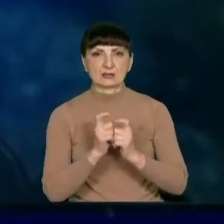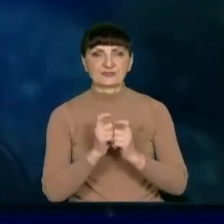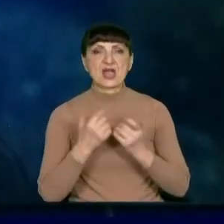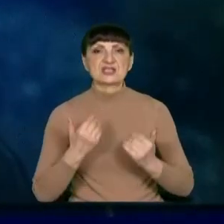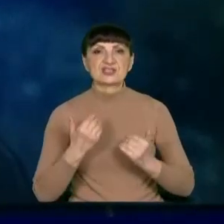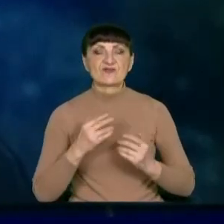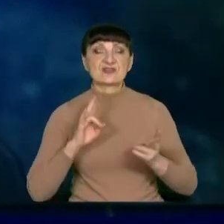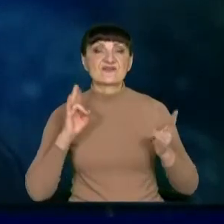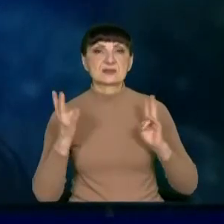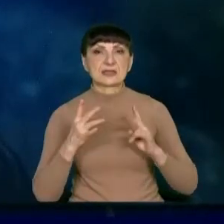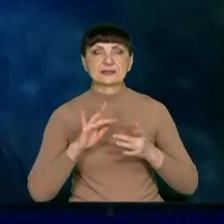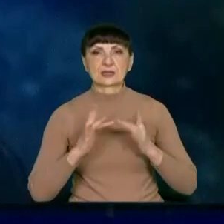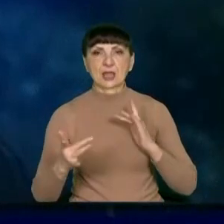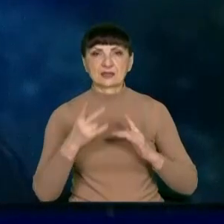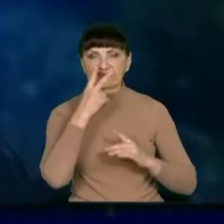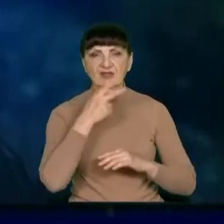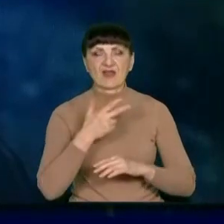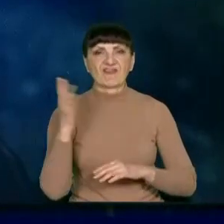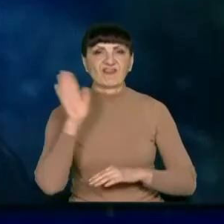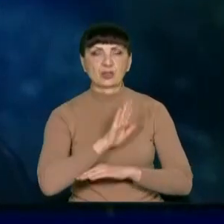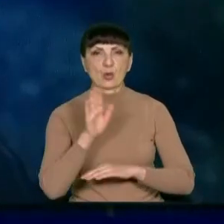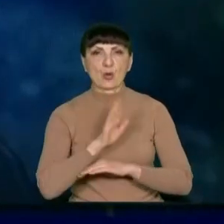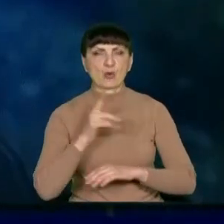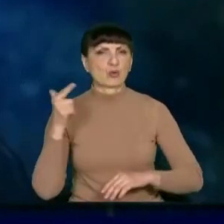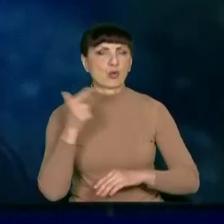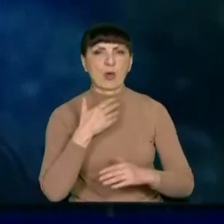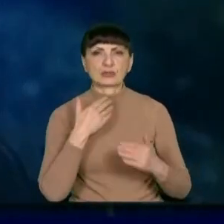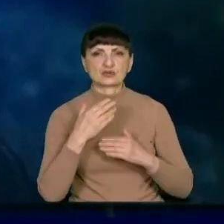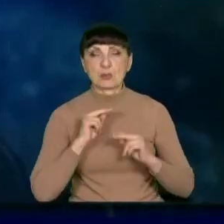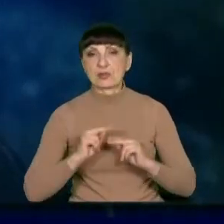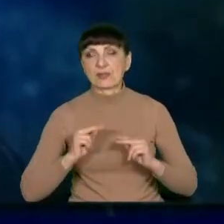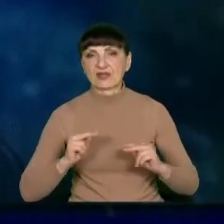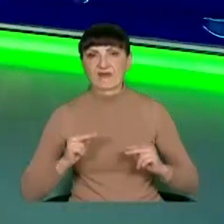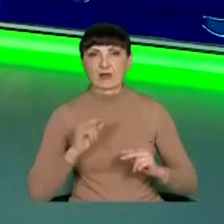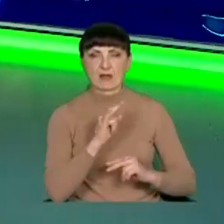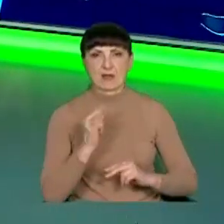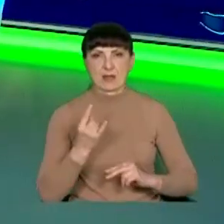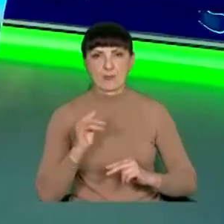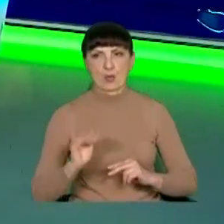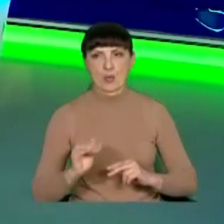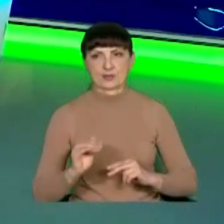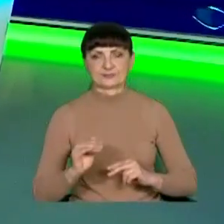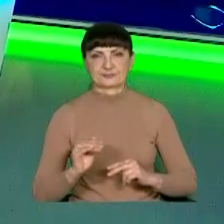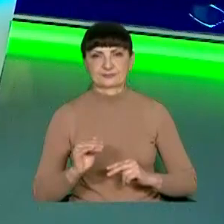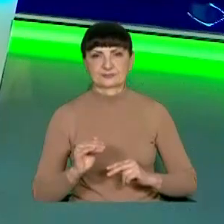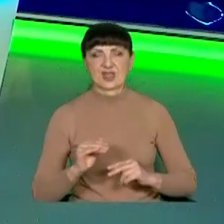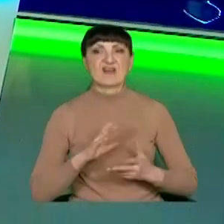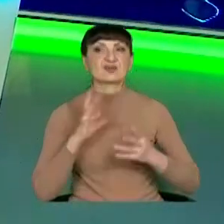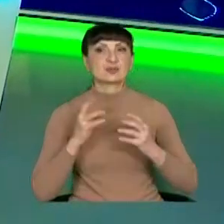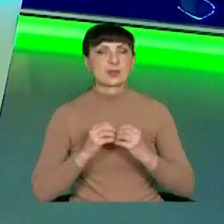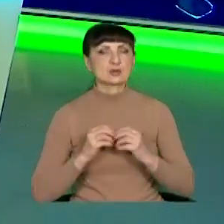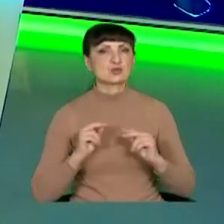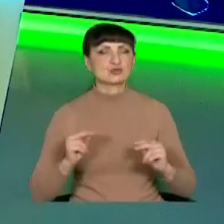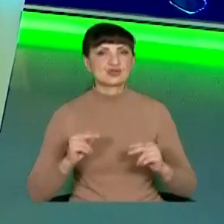Сегодня в соцсетях появилось видео непристойного поведения и грубого отношения преподавателя к учащемуся. В результате